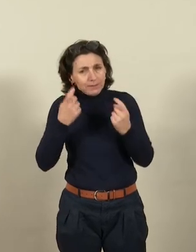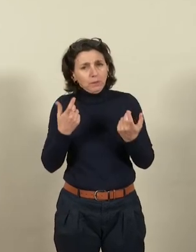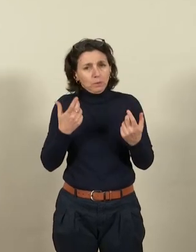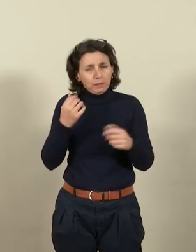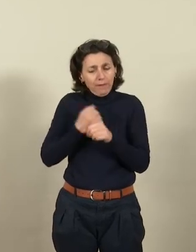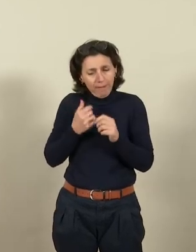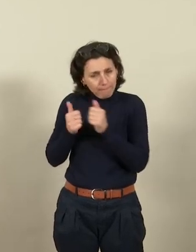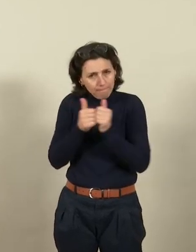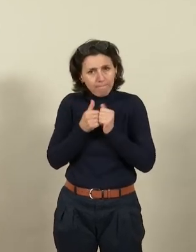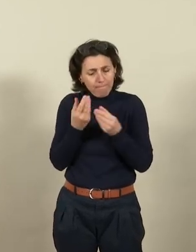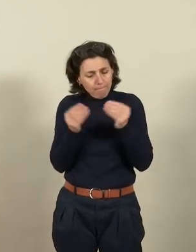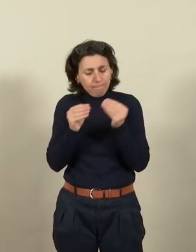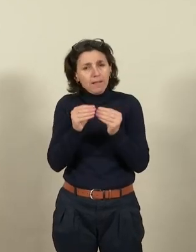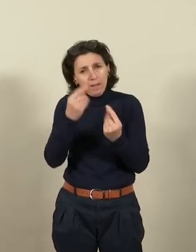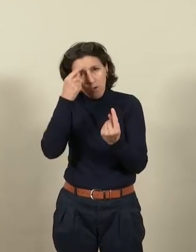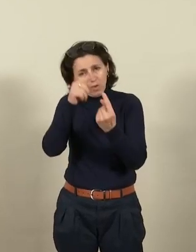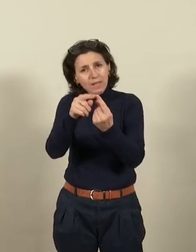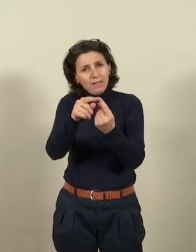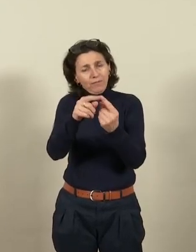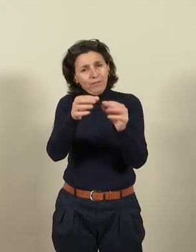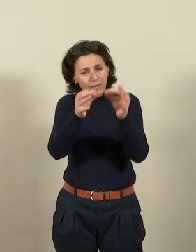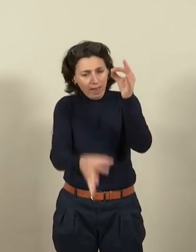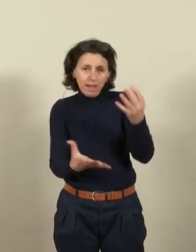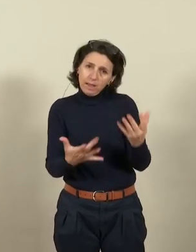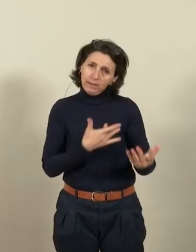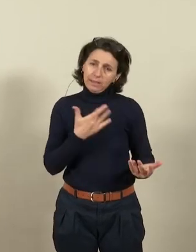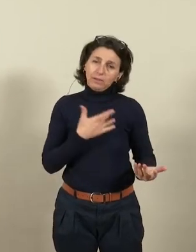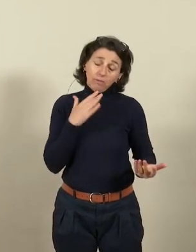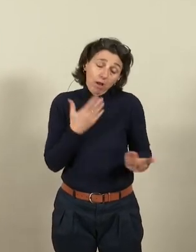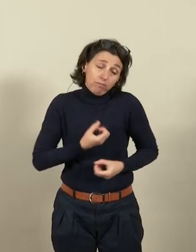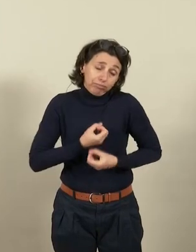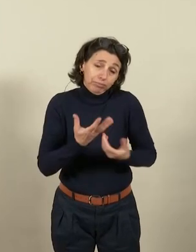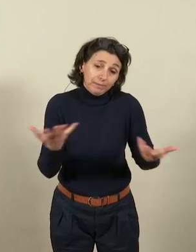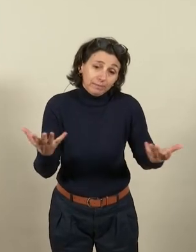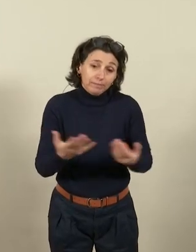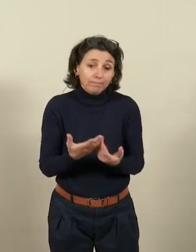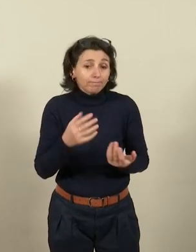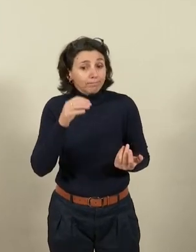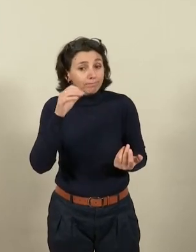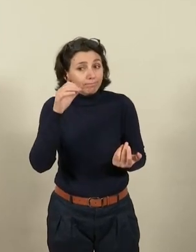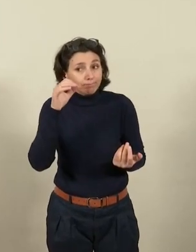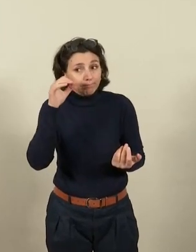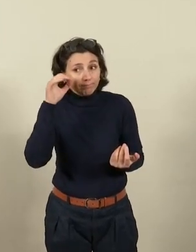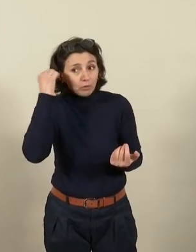arriver quand même à quelque chose qui peut être très intéressant voilà c'est ce que je voulais dire mais euh je